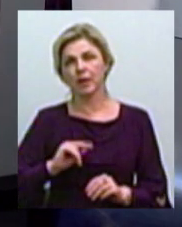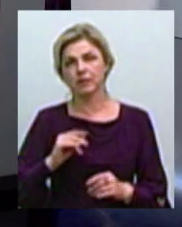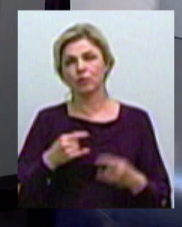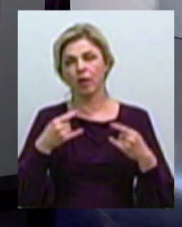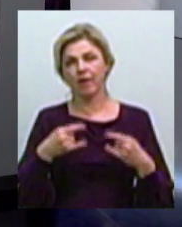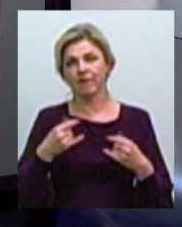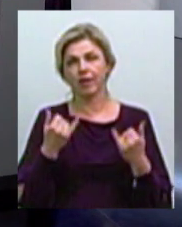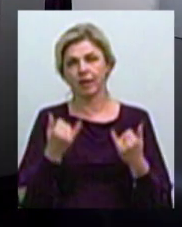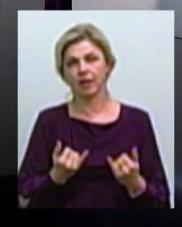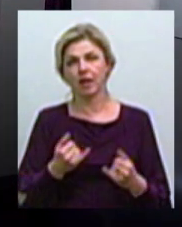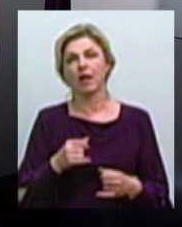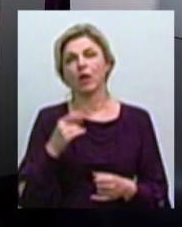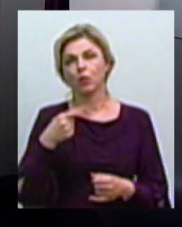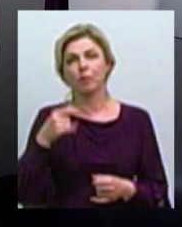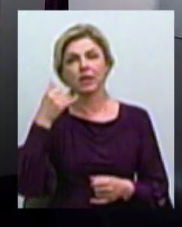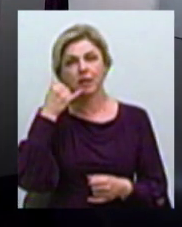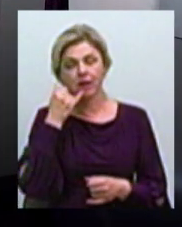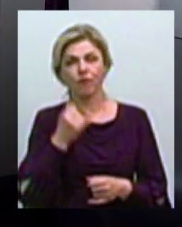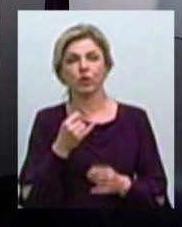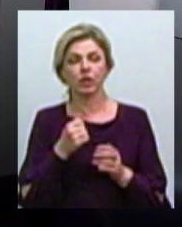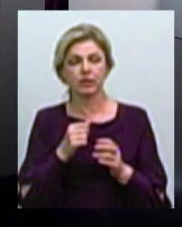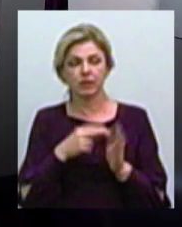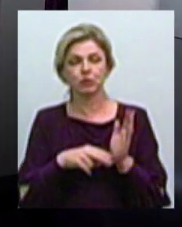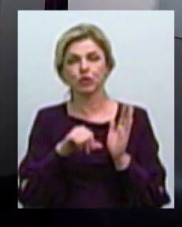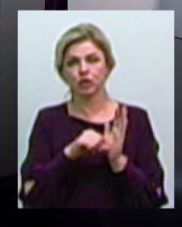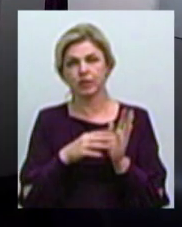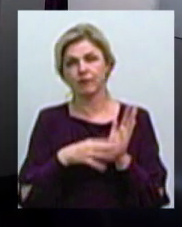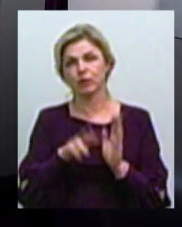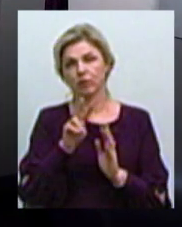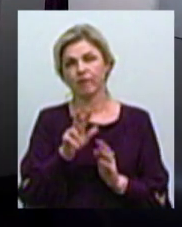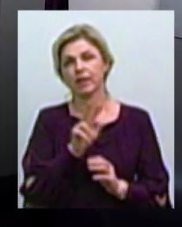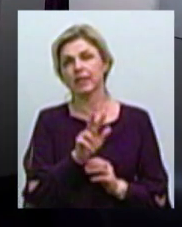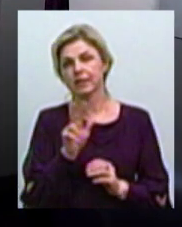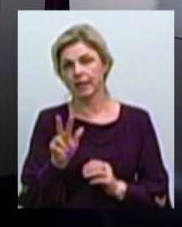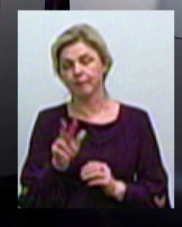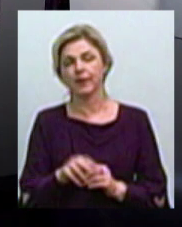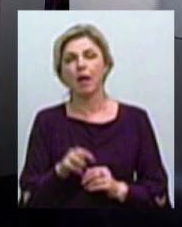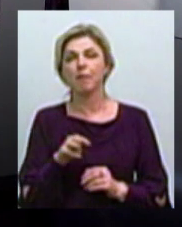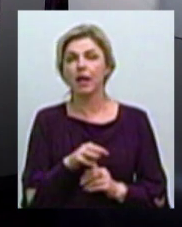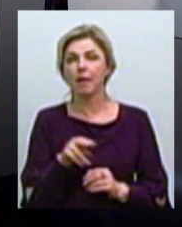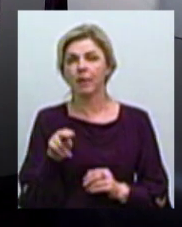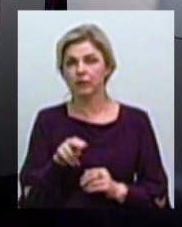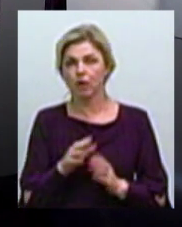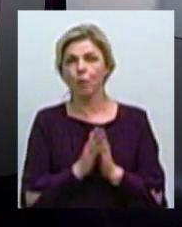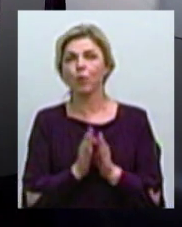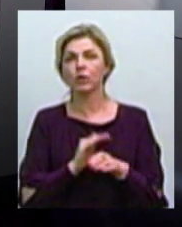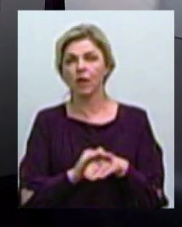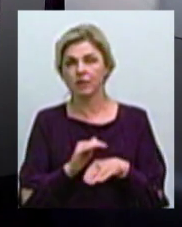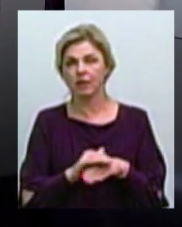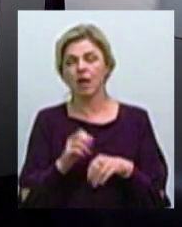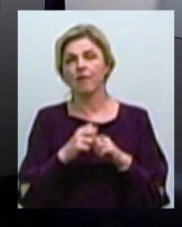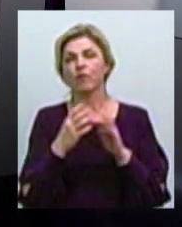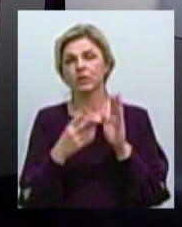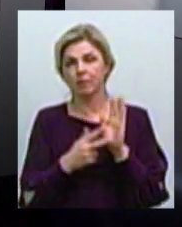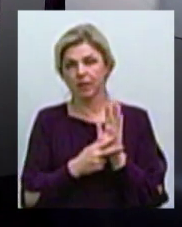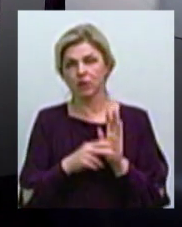студії 76 92 33. Маргарита Петрівна, будь ласка. 18 жовтня